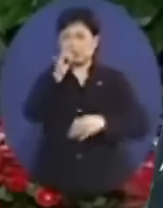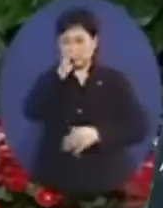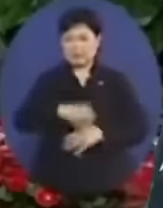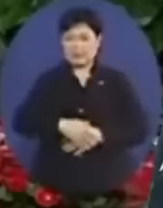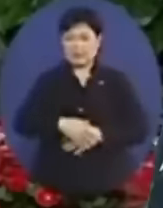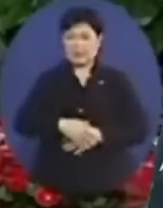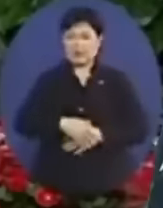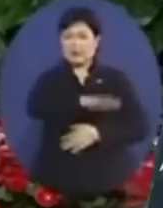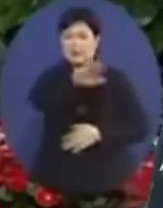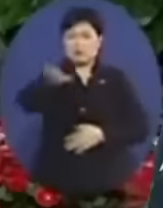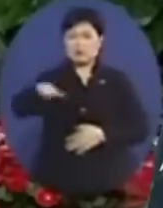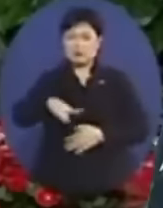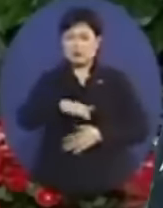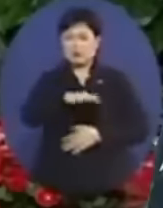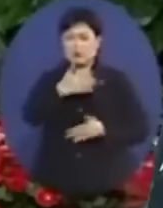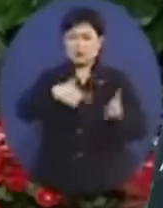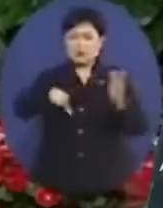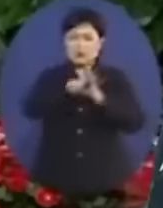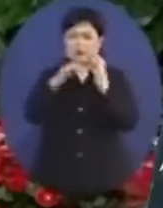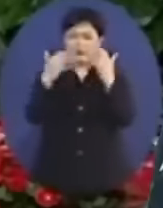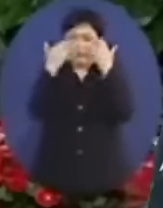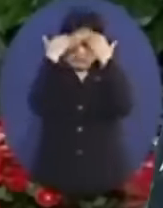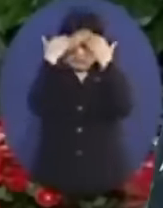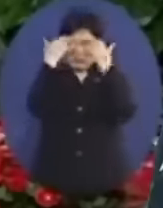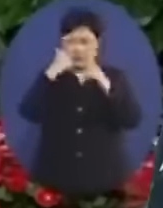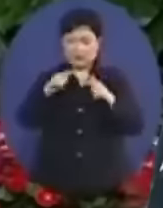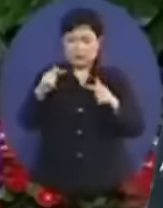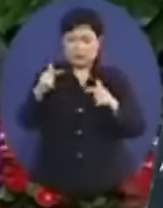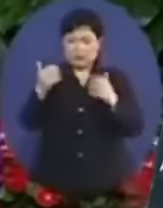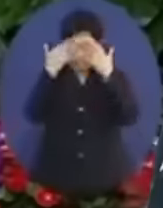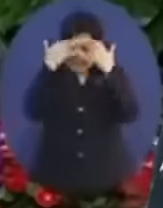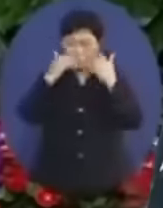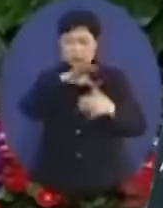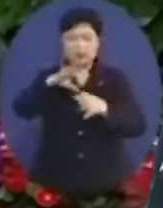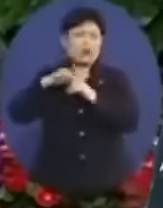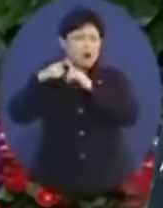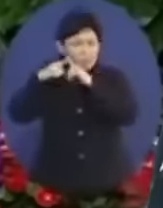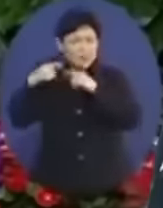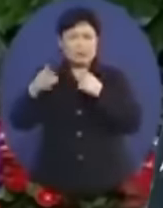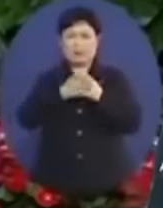그는 우리 위해서 찔렸다고 말 그가 찔리면 우리 허물